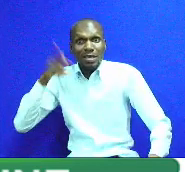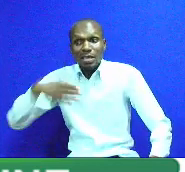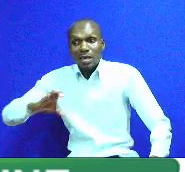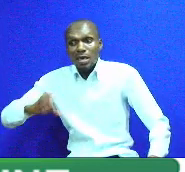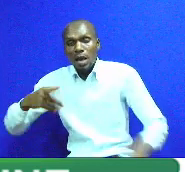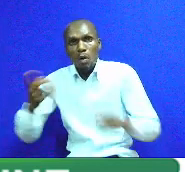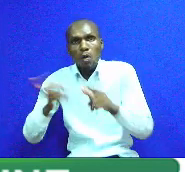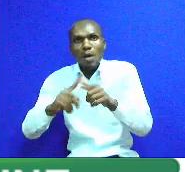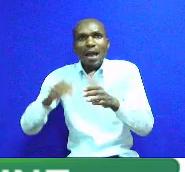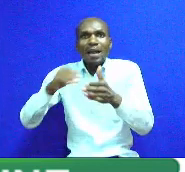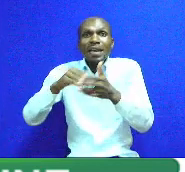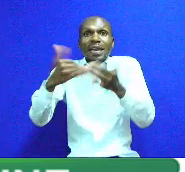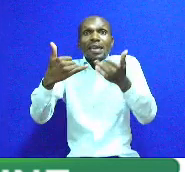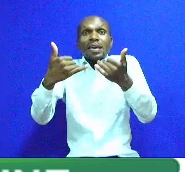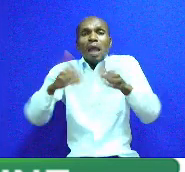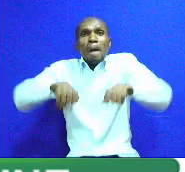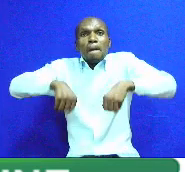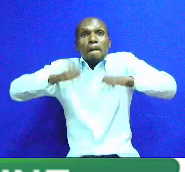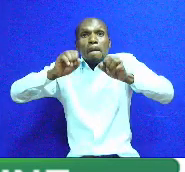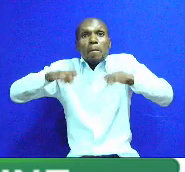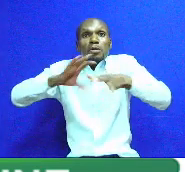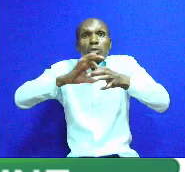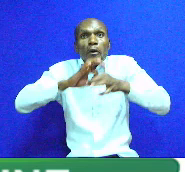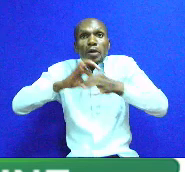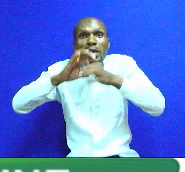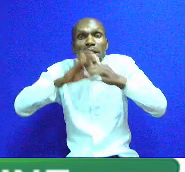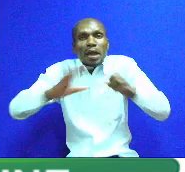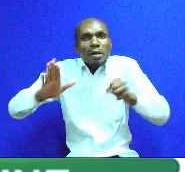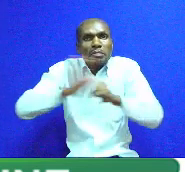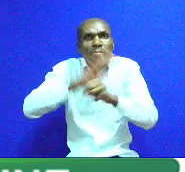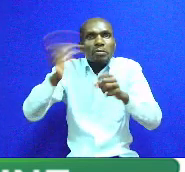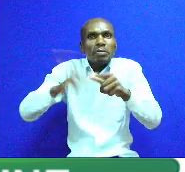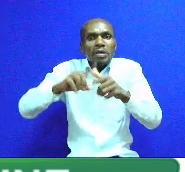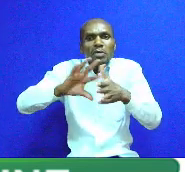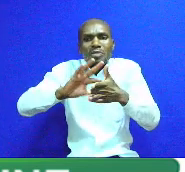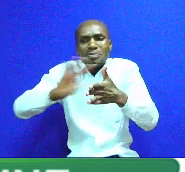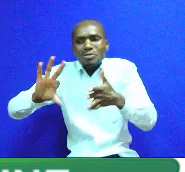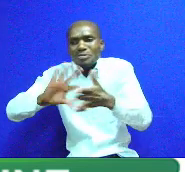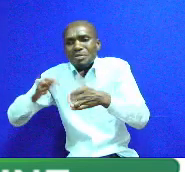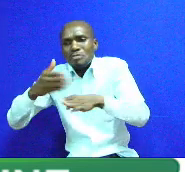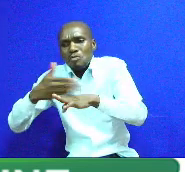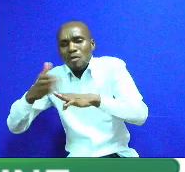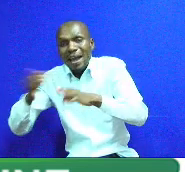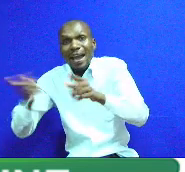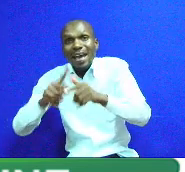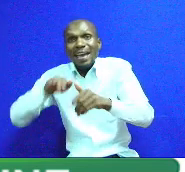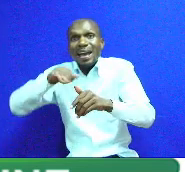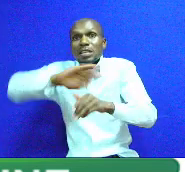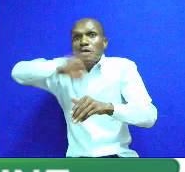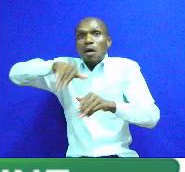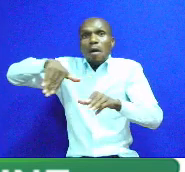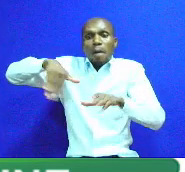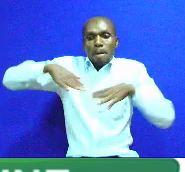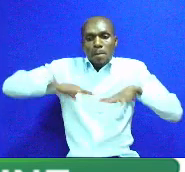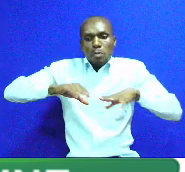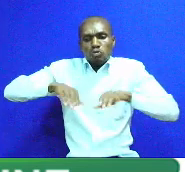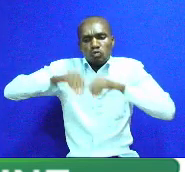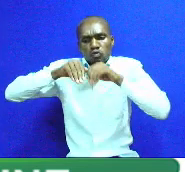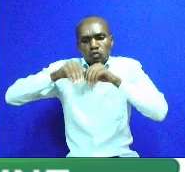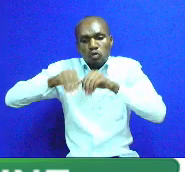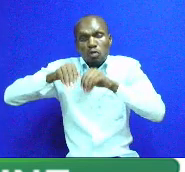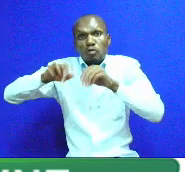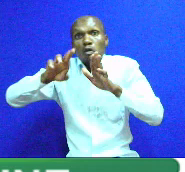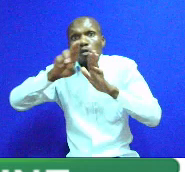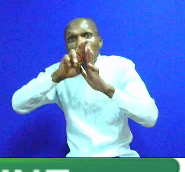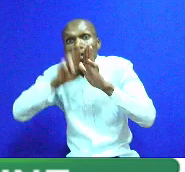muchinda sabate birubuna bachikwane kingo bwatara na baraso konyara kurusiye ubiye yu asabona baburi abanto kubwa Machiko